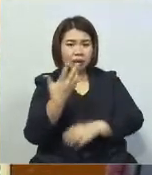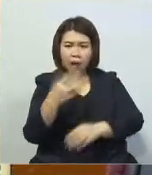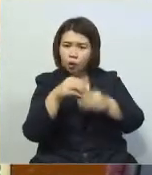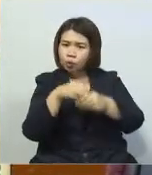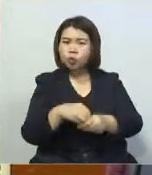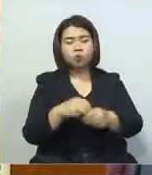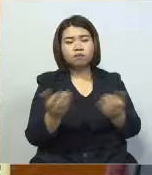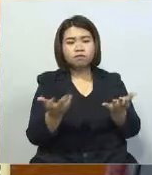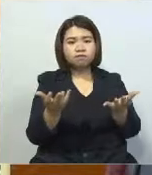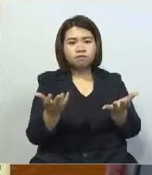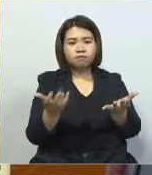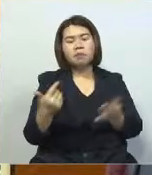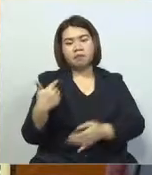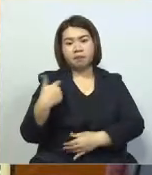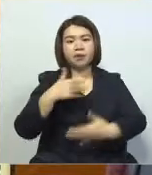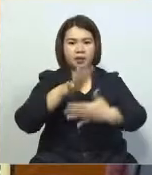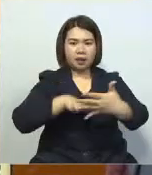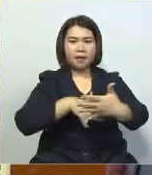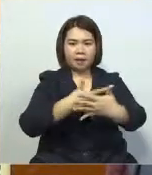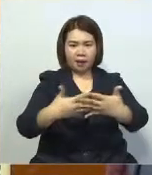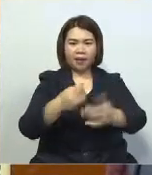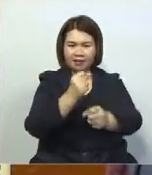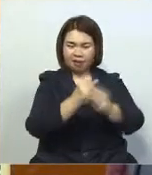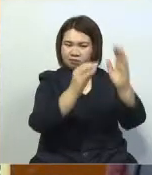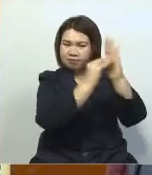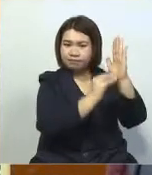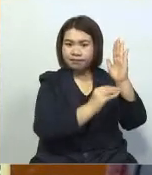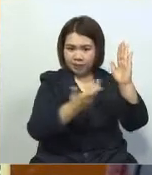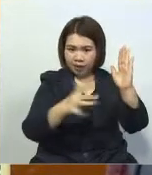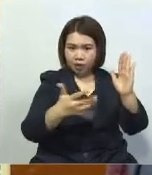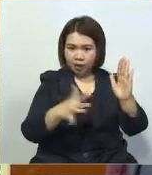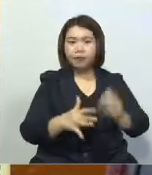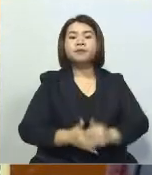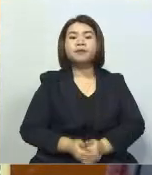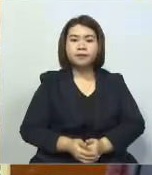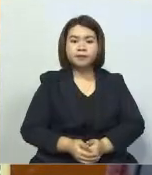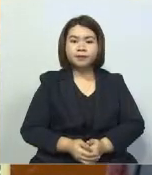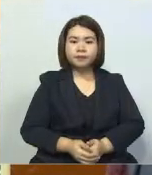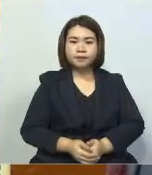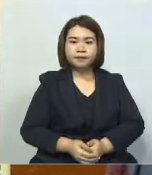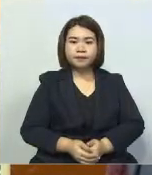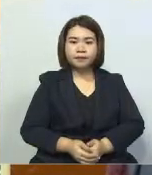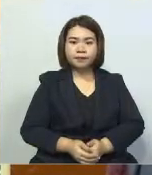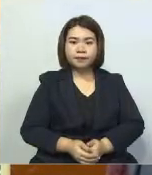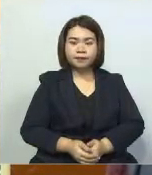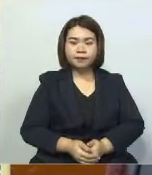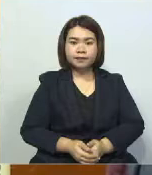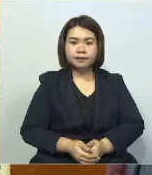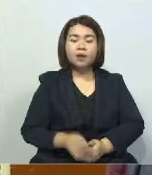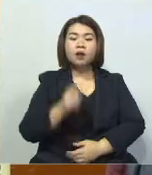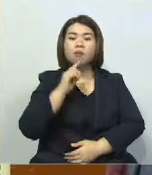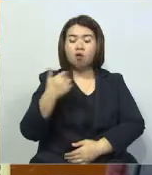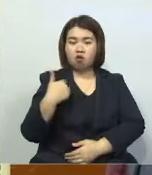แล้วก็มีมาตรการในนี้อยู่ในร่างพระราชบัญญัติของเรานะครับก็กำห